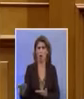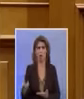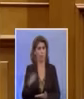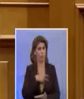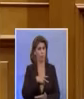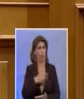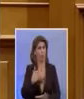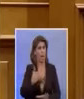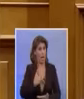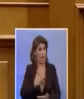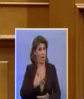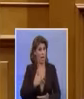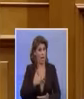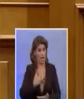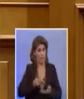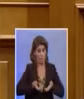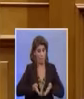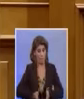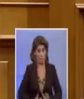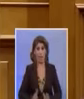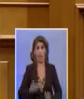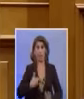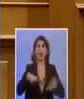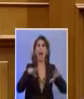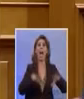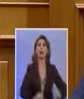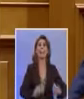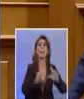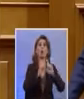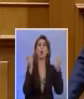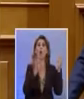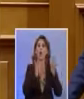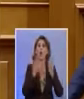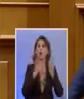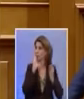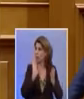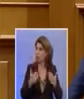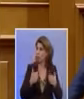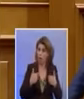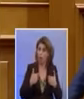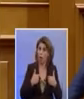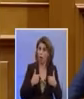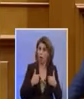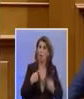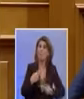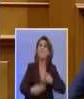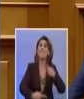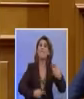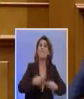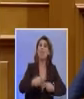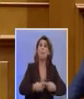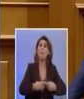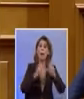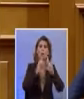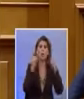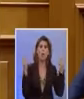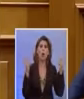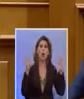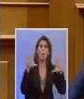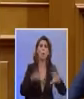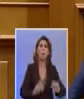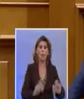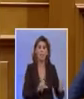Είπατε ότι εγώ είμαι παιδί των καταλήψεων και πράγματι έχετε δίκιο. Αυτά είναι τα δικά μου βιώματα, βιώματα